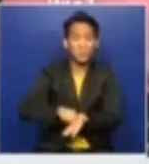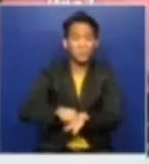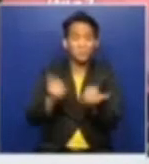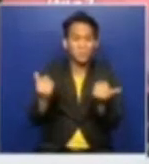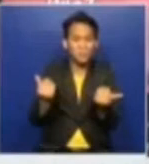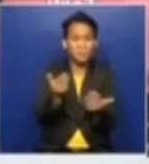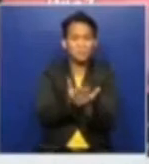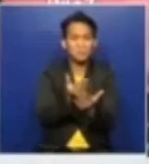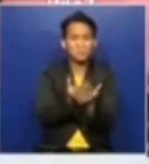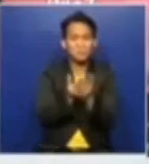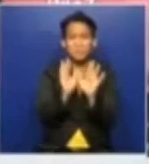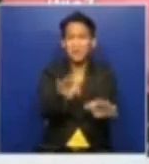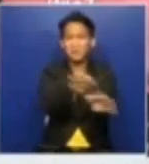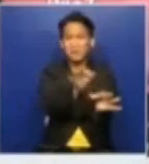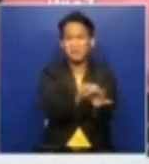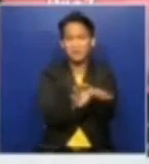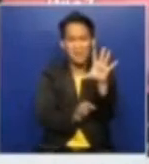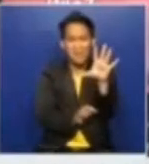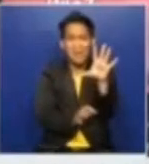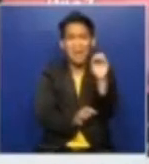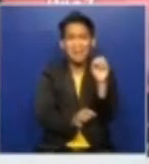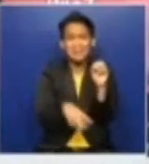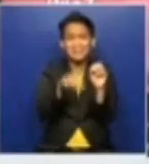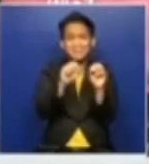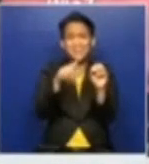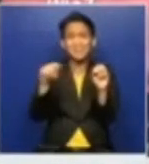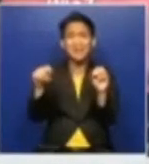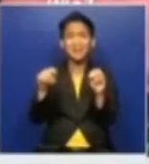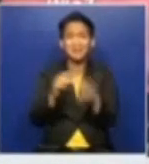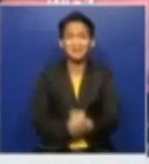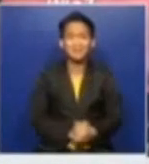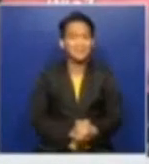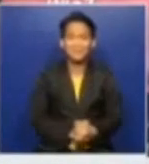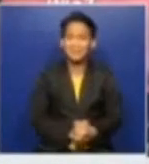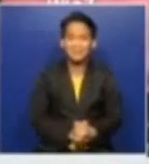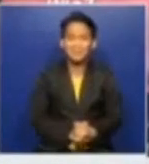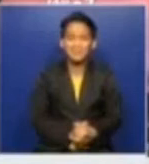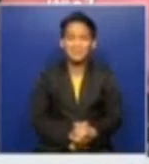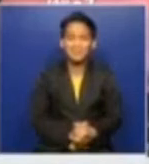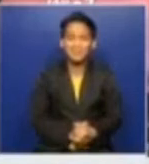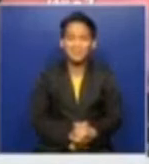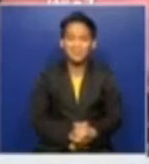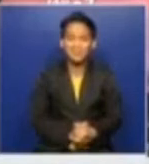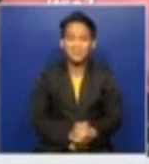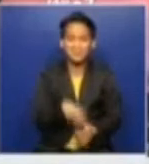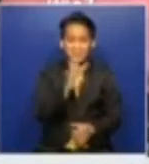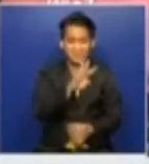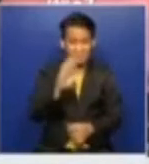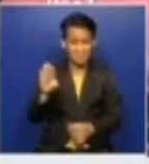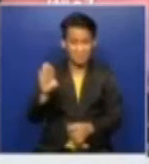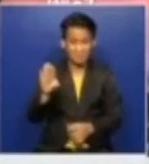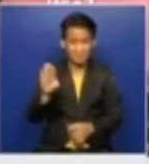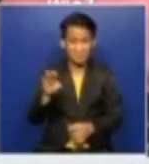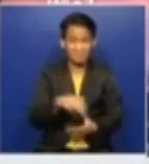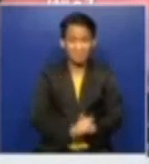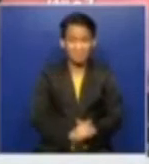ากเนี่ย50สตางค์บาทนึงช่องว่าง4บาทผมยังว่าสูงไปทำยังไงเ